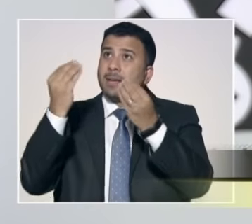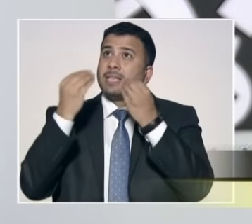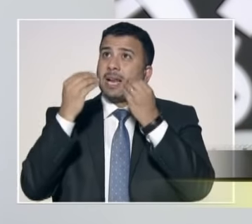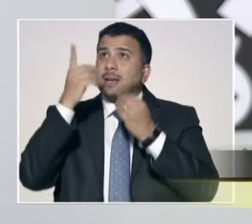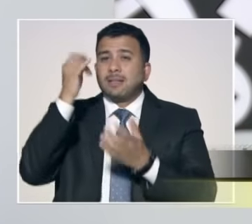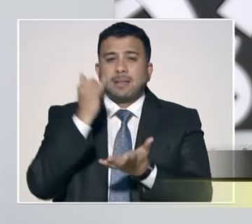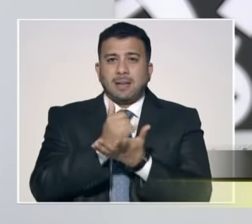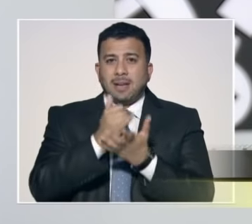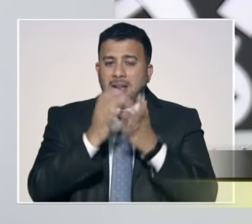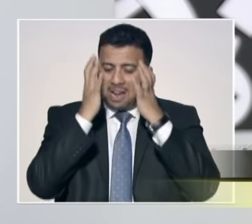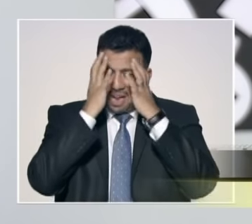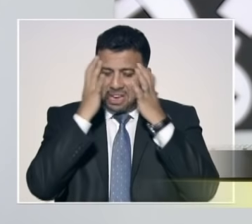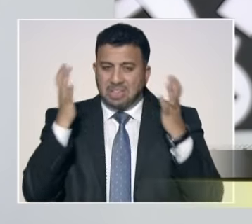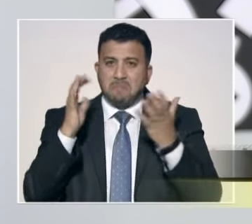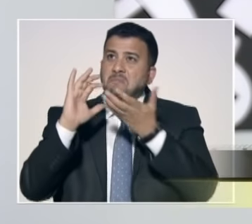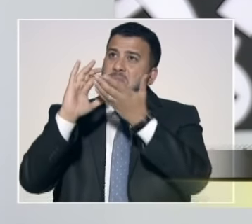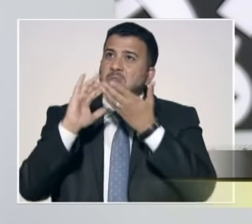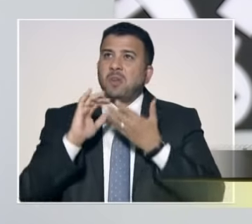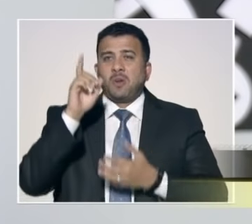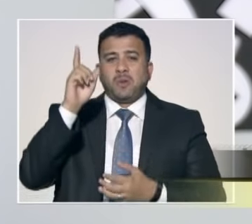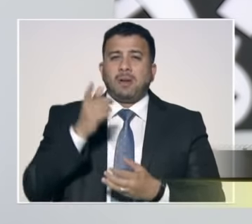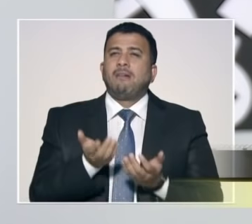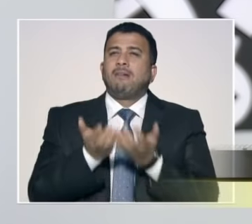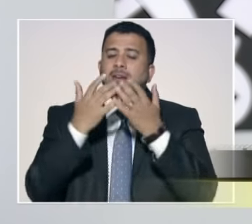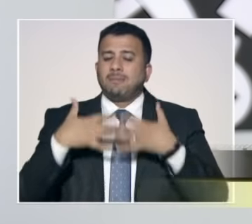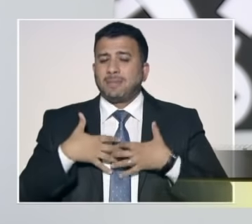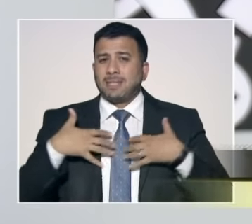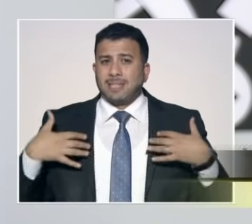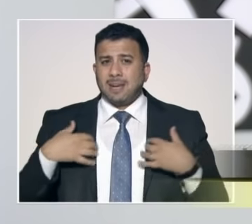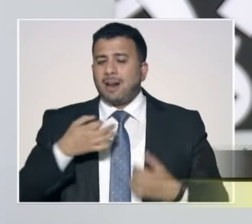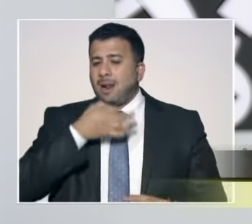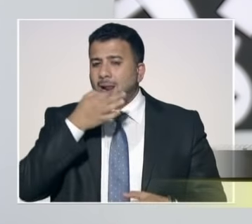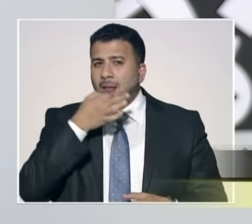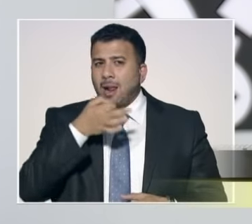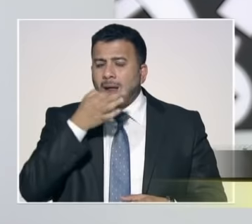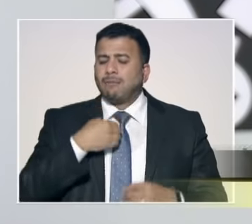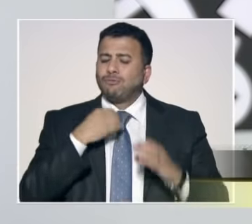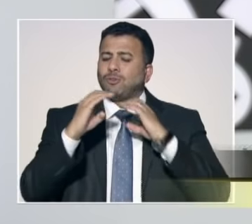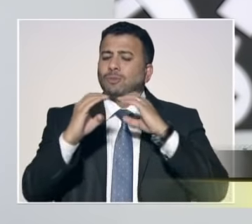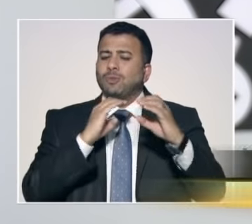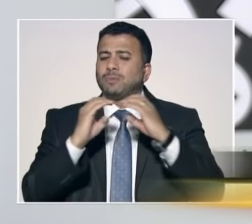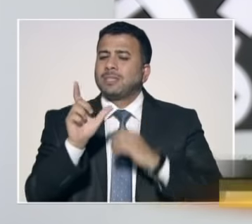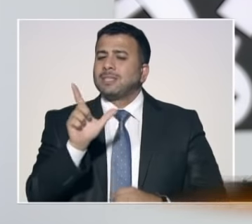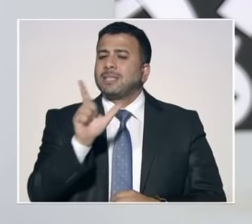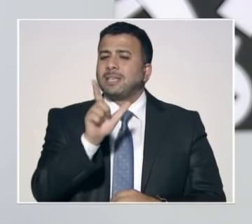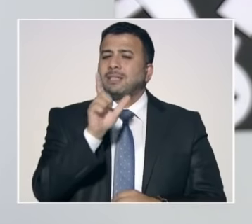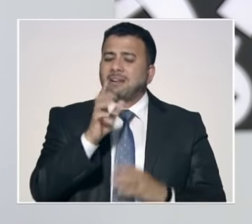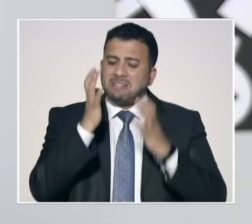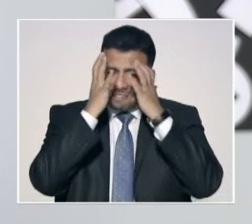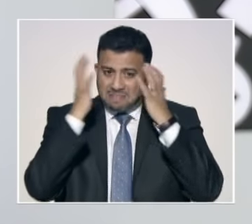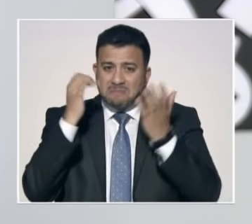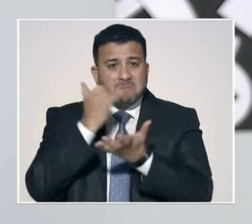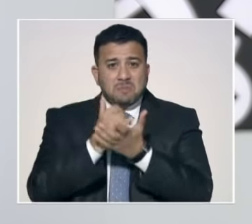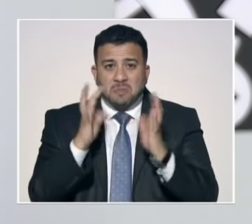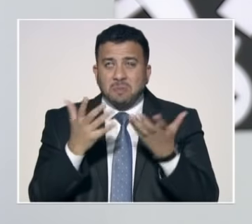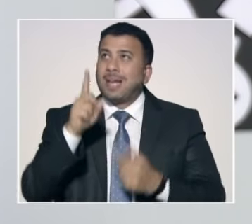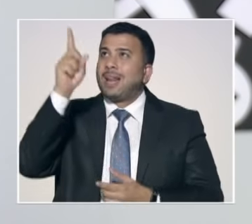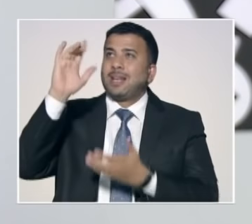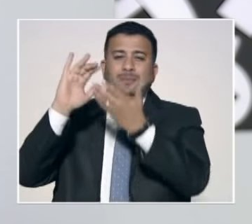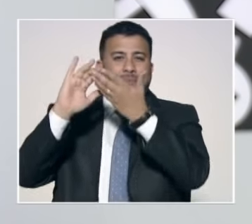إنك أنت العليم الحكيم. اللهم اشرح لي صدري، ويسر لي أمري، واحلل عقدة من لساني يفقه قولي.